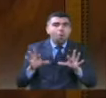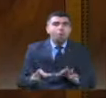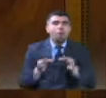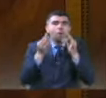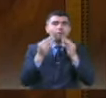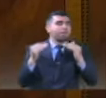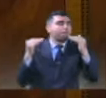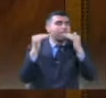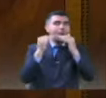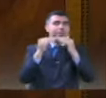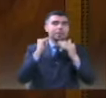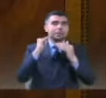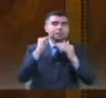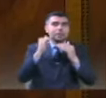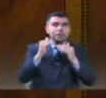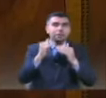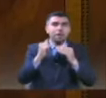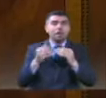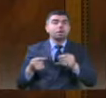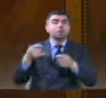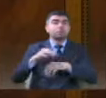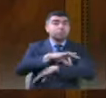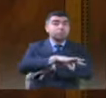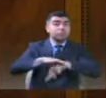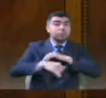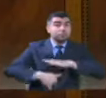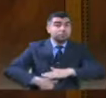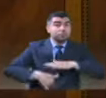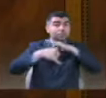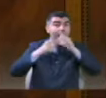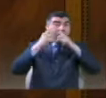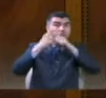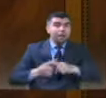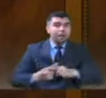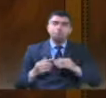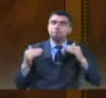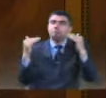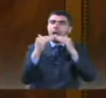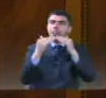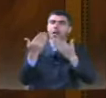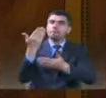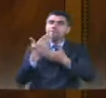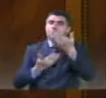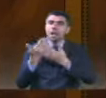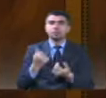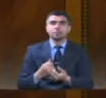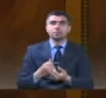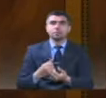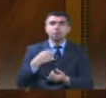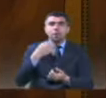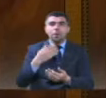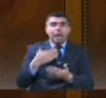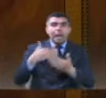النتائج، وجاءوا المجلس على الحسابات وتيقول نفس النتائج، وكدنا ان نقوم